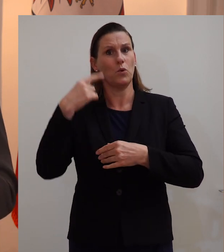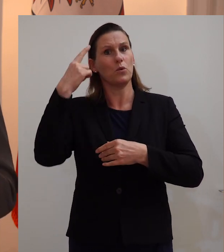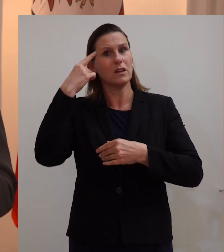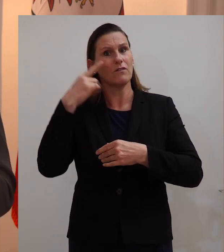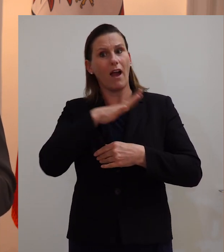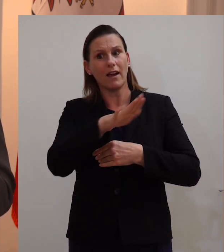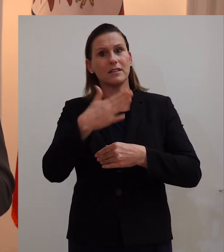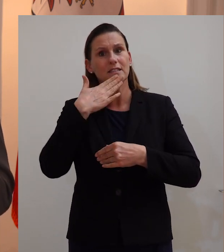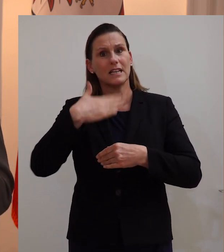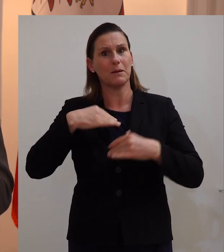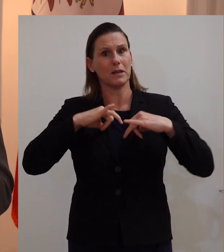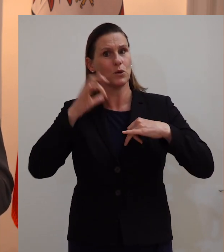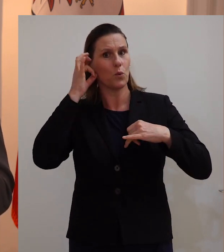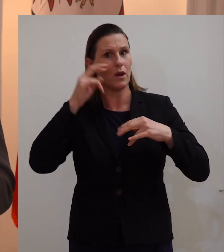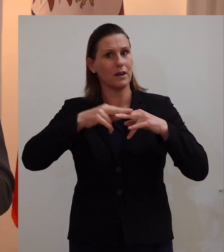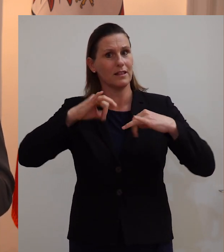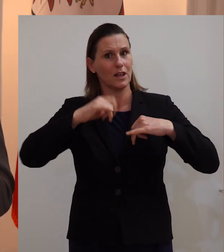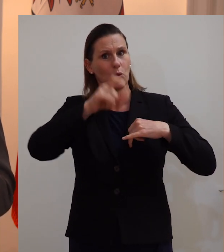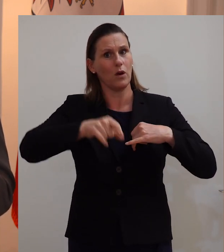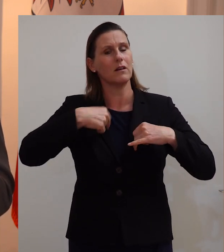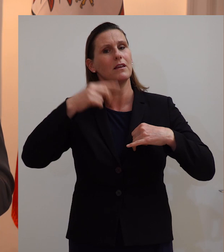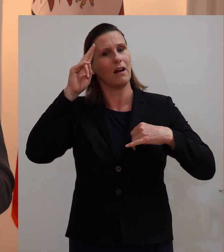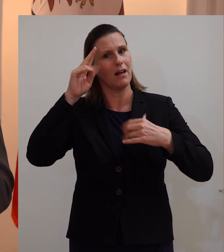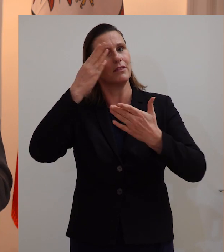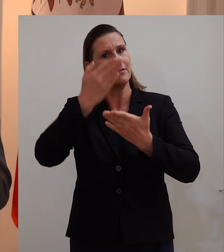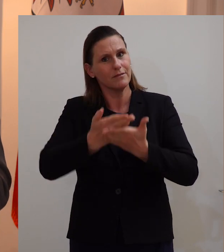liebe Tirolerinnen und Tiroler, dass ich mich auf